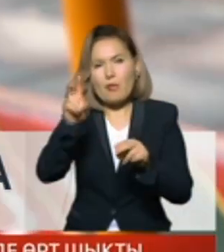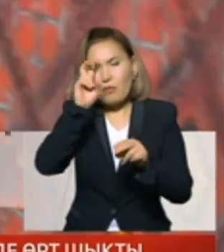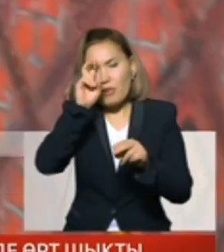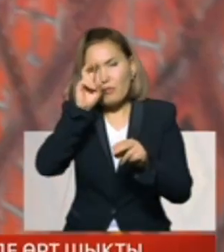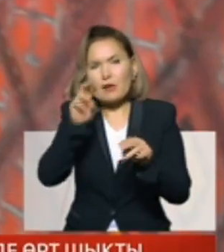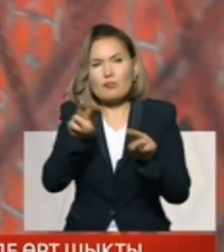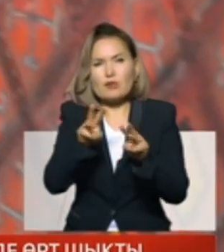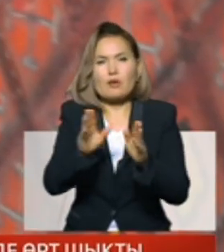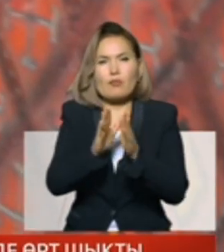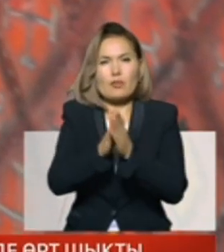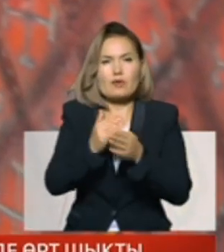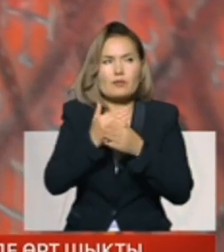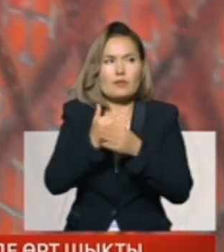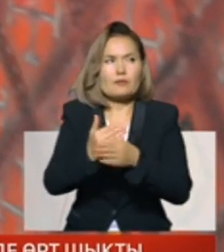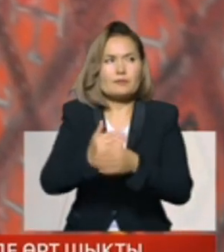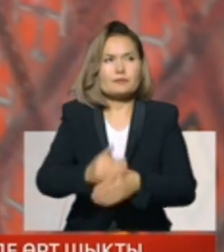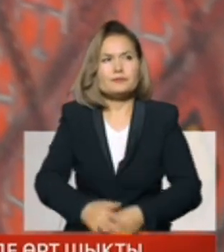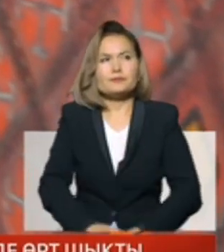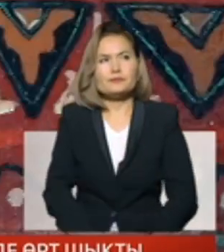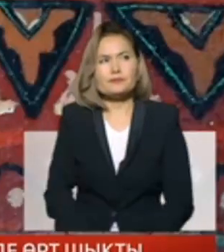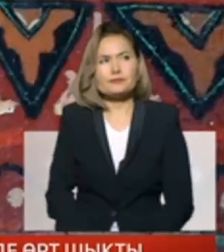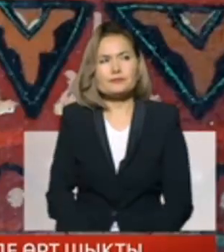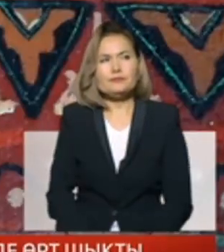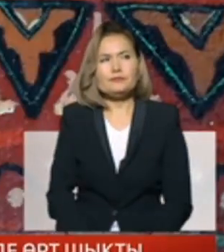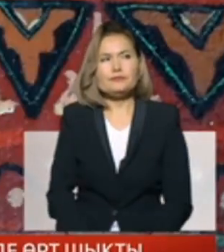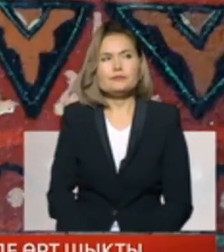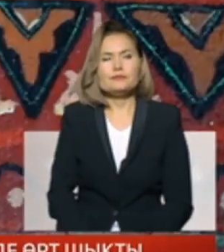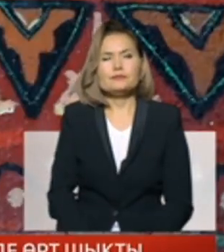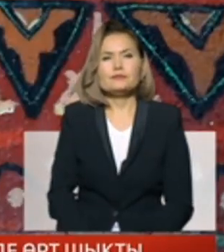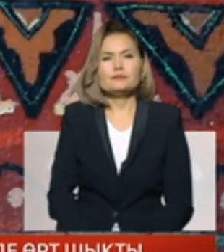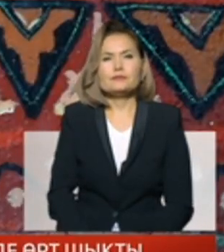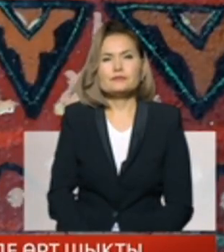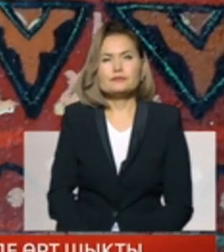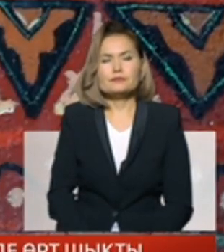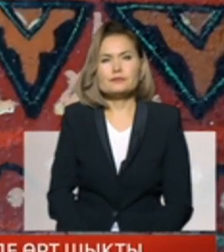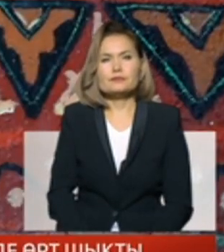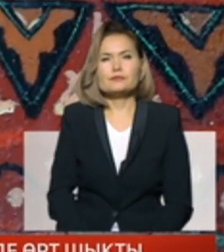көмек сұрауға мәжбүр. Ғани Қалмаханов, Нұрлан Нұрбек, Қазақстан ұлттық телеарнасы, Шымкент.